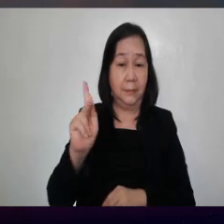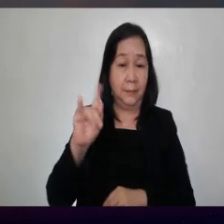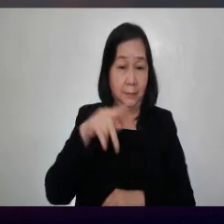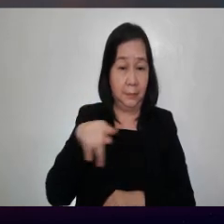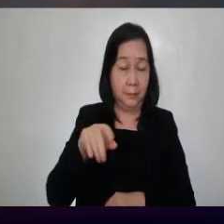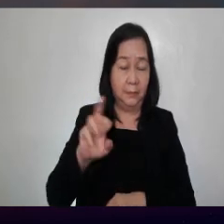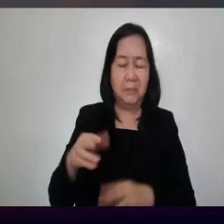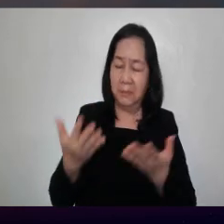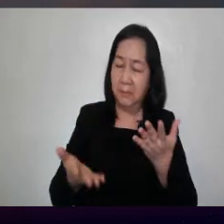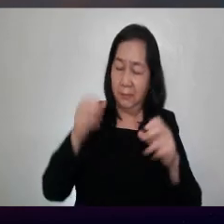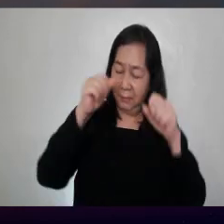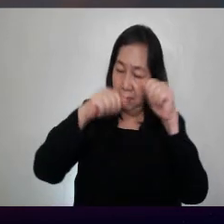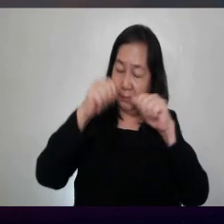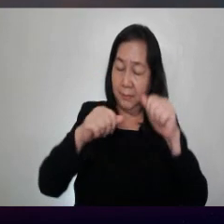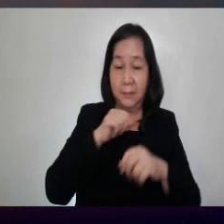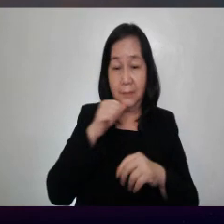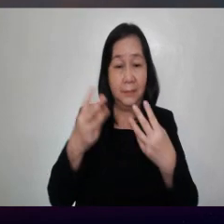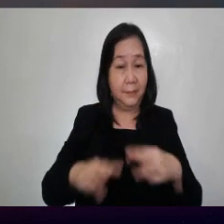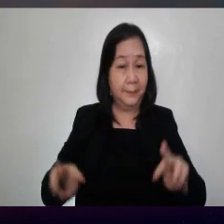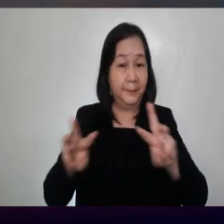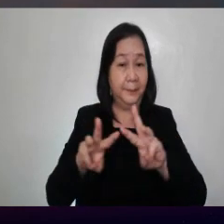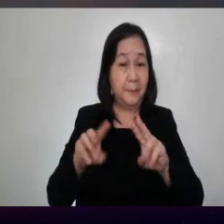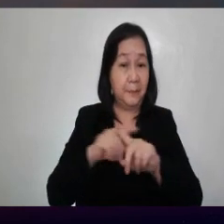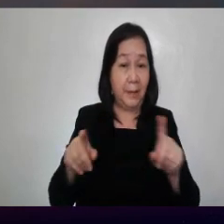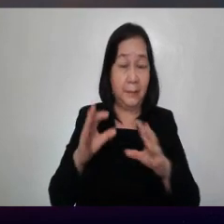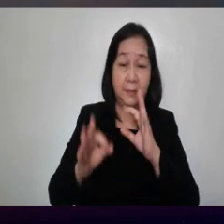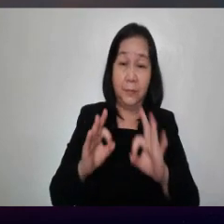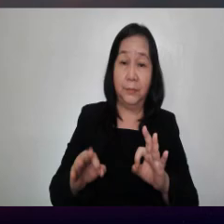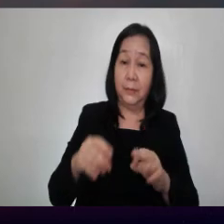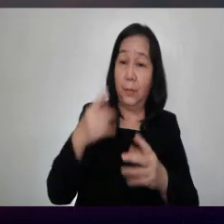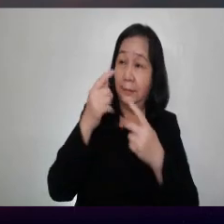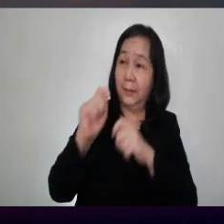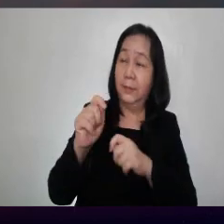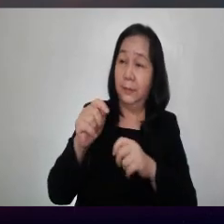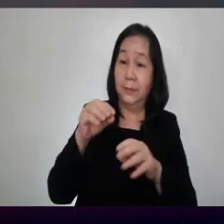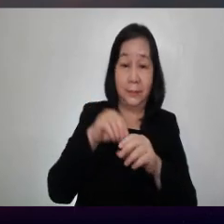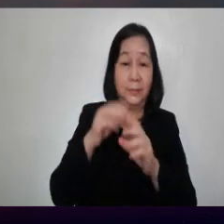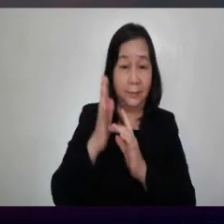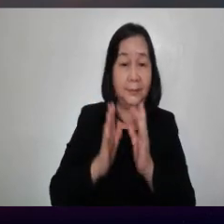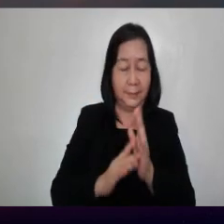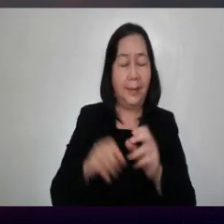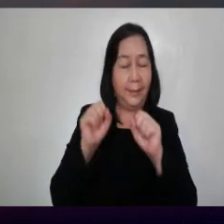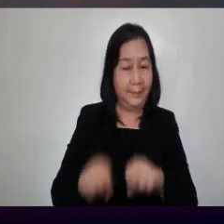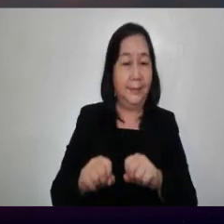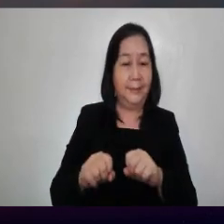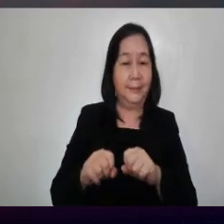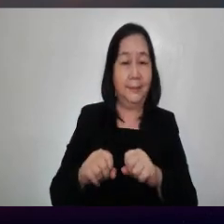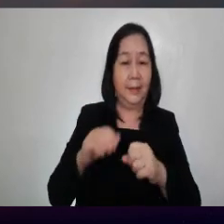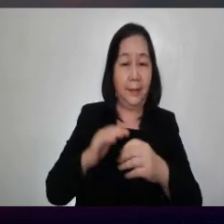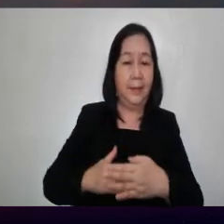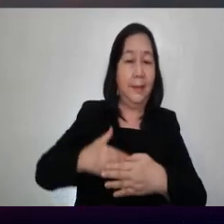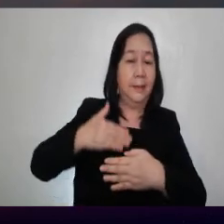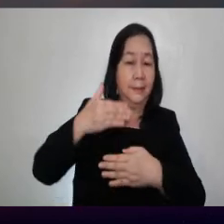o pagiging hindi karapat-dapat. Ngunit kapag nagtiwala tayo kay Jesus, kaya nating lampasan ang